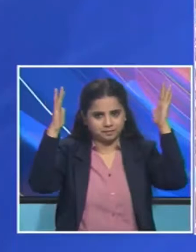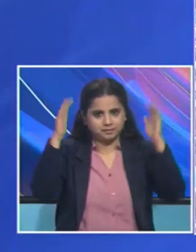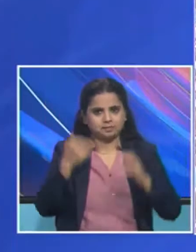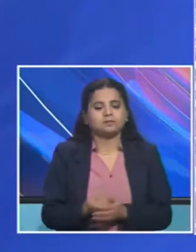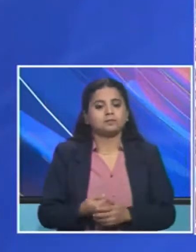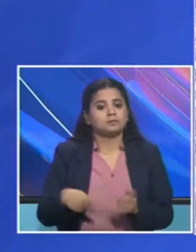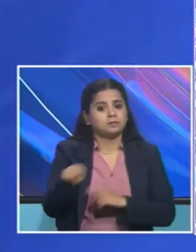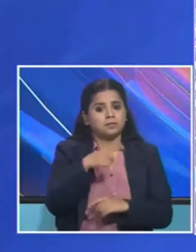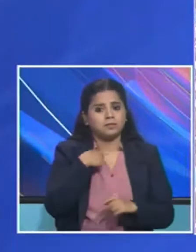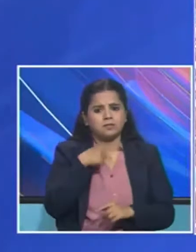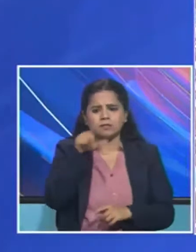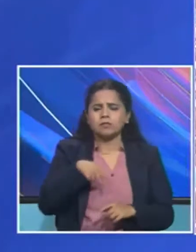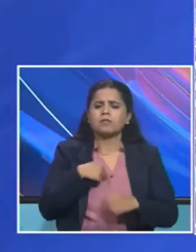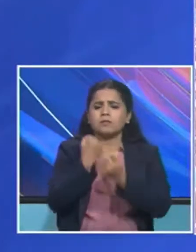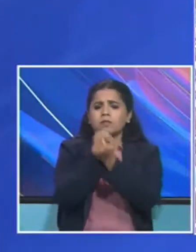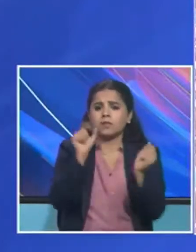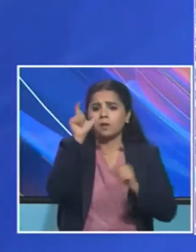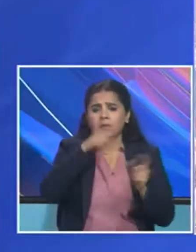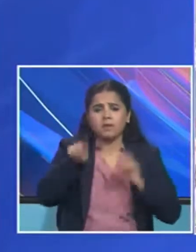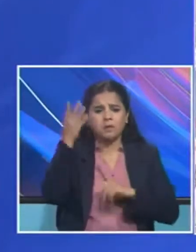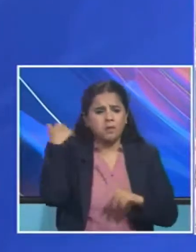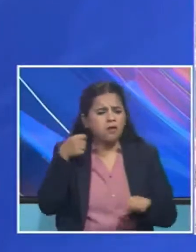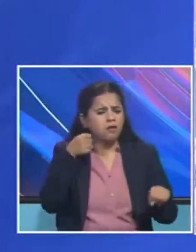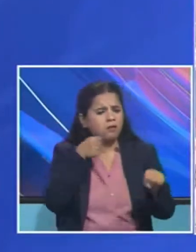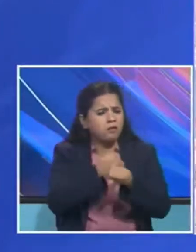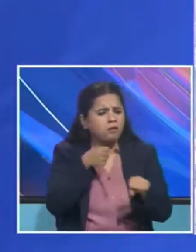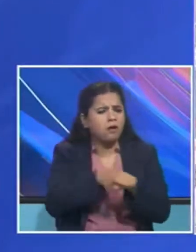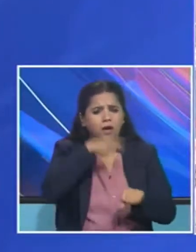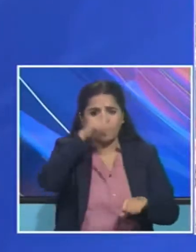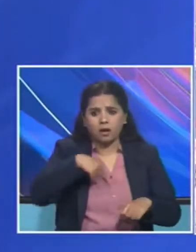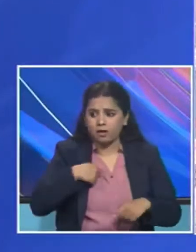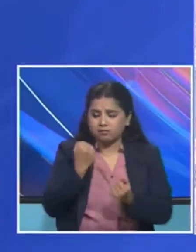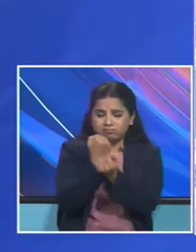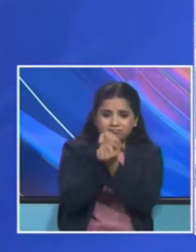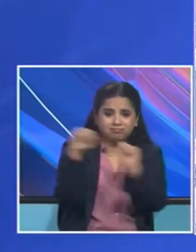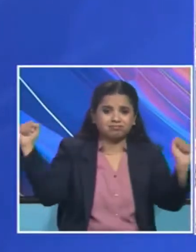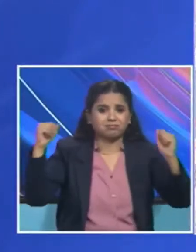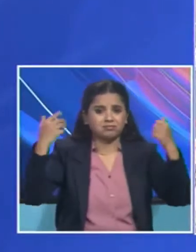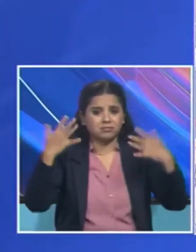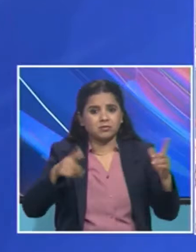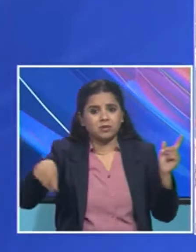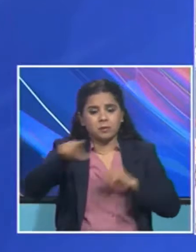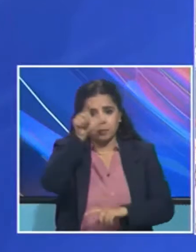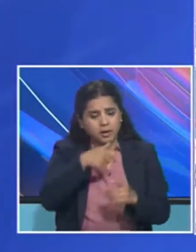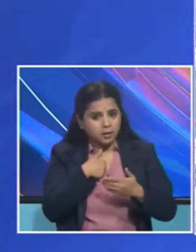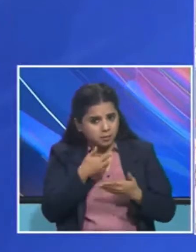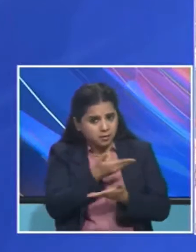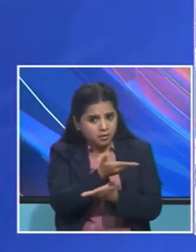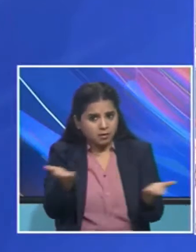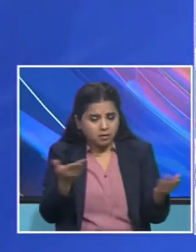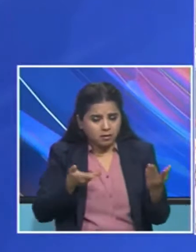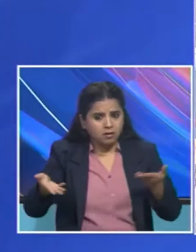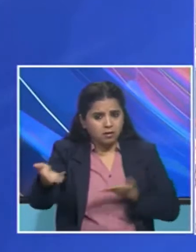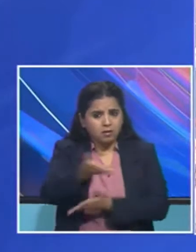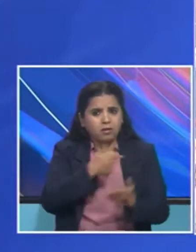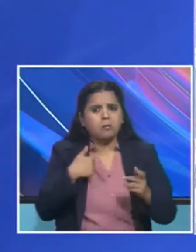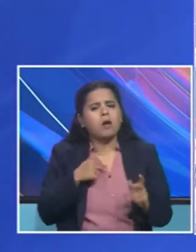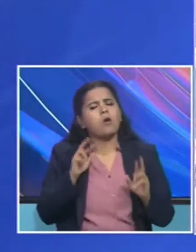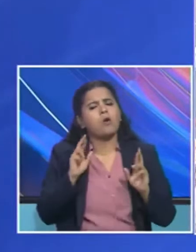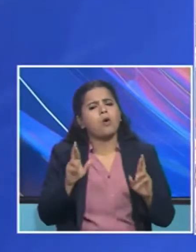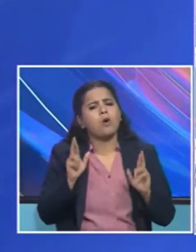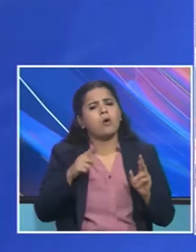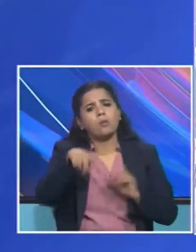हमारे स्वाधीनता सेनानियों ने आज़ाद हिंदुस्तान के हम नागरिकों से जो अपेक्षाएं की